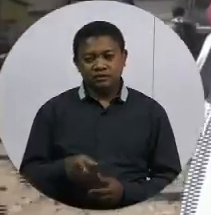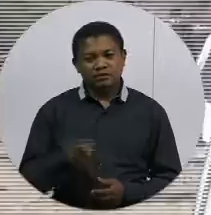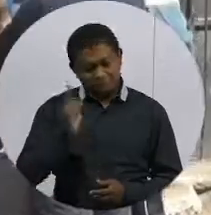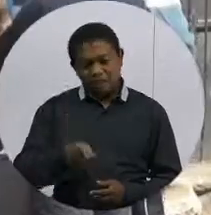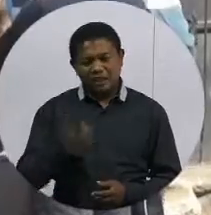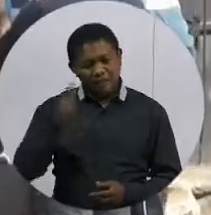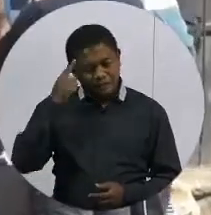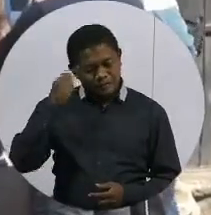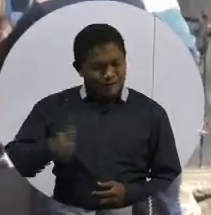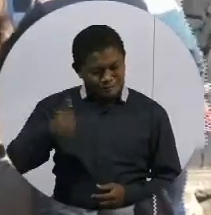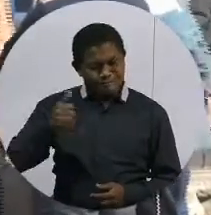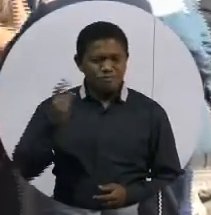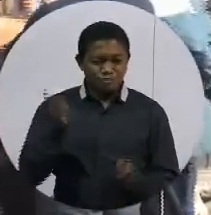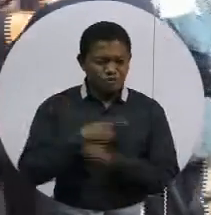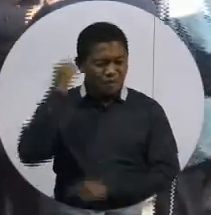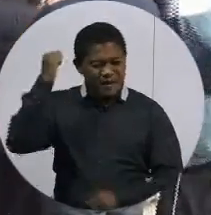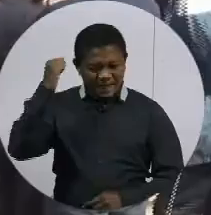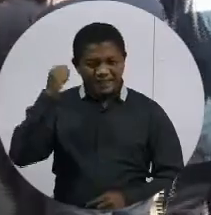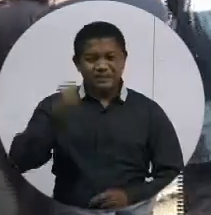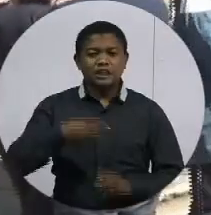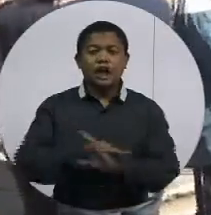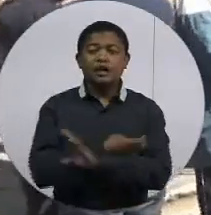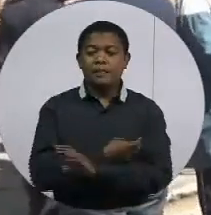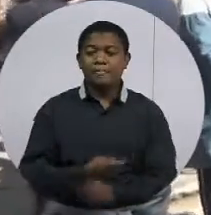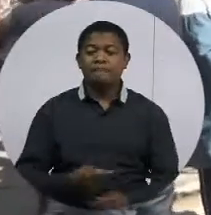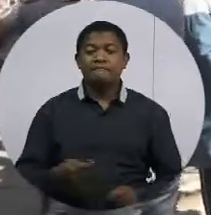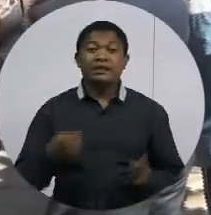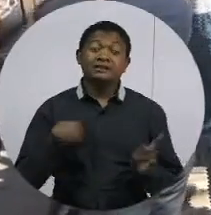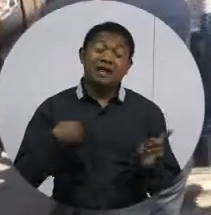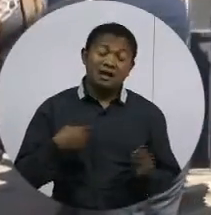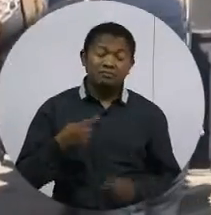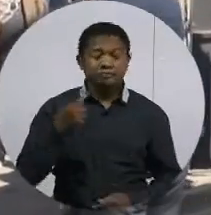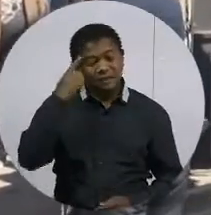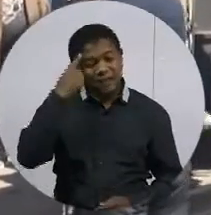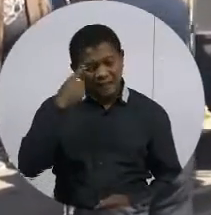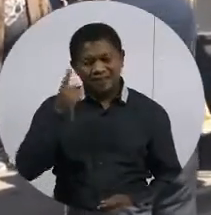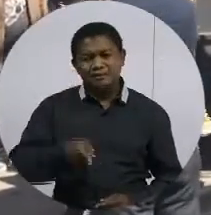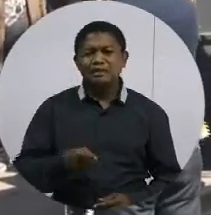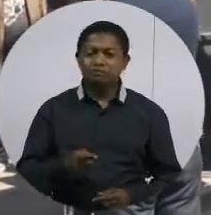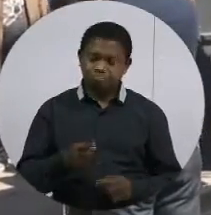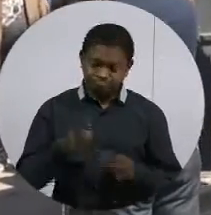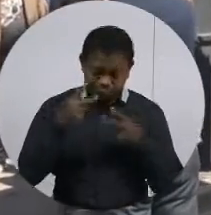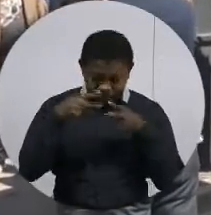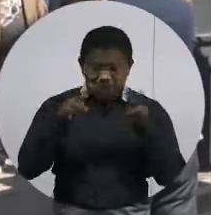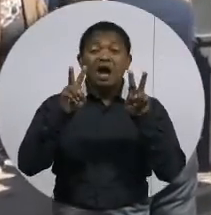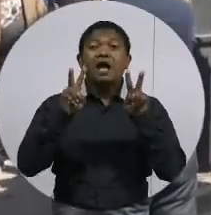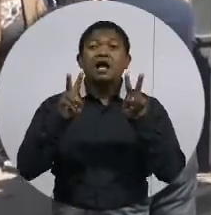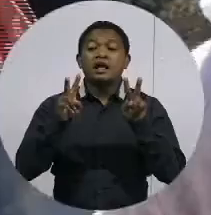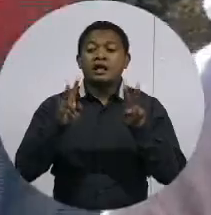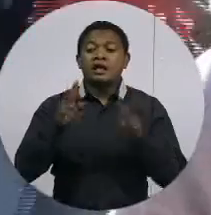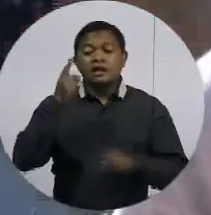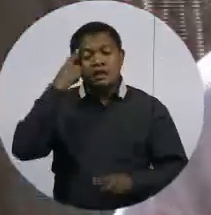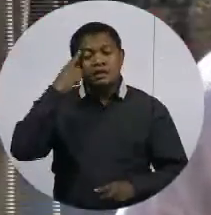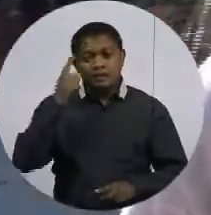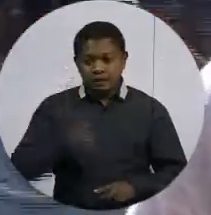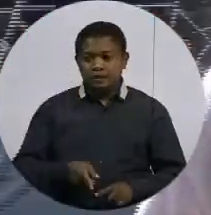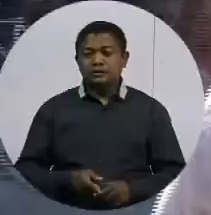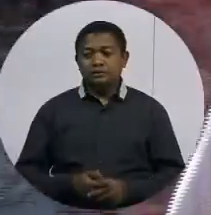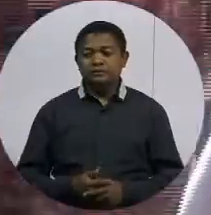coronavirus za aloha nanyko manokana dia mitraka satria le izy ady atrehana le izy dia tsy maintsy mitraka foana tamin'ny voalohany